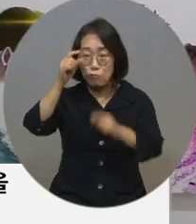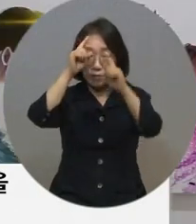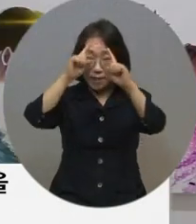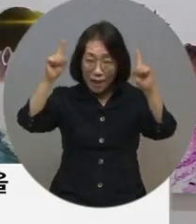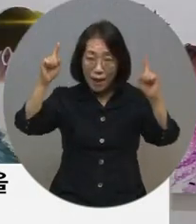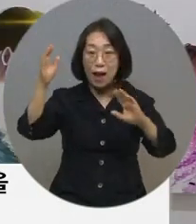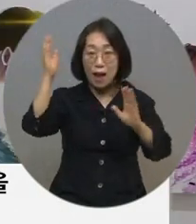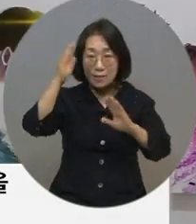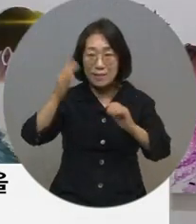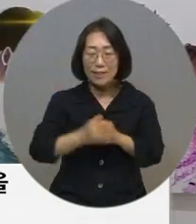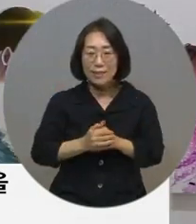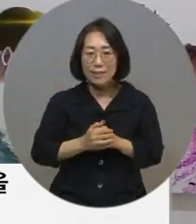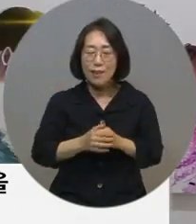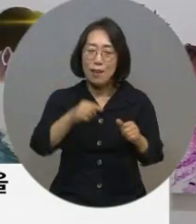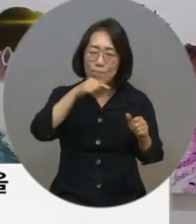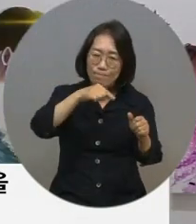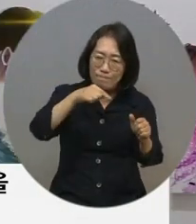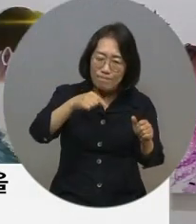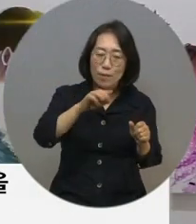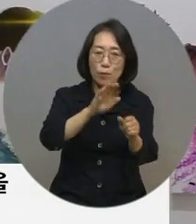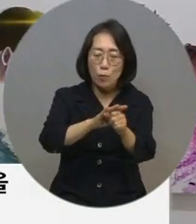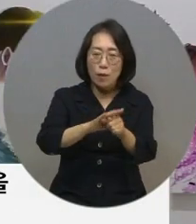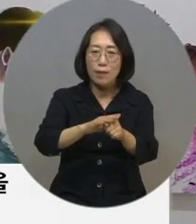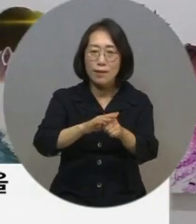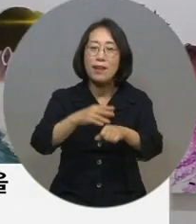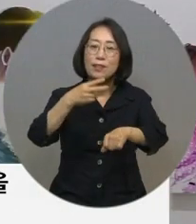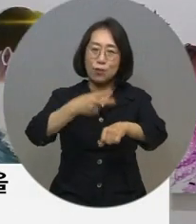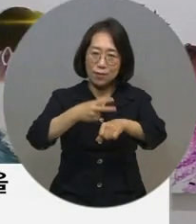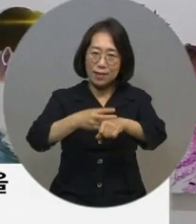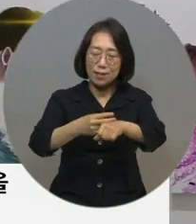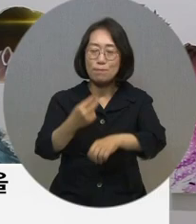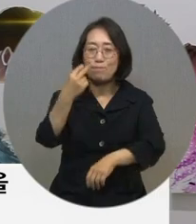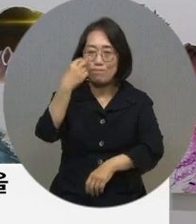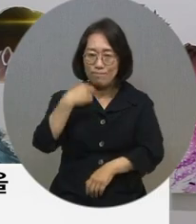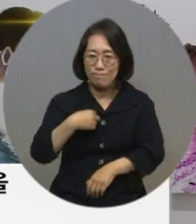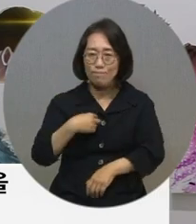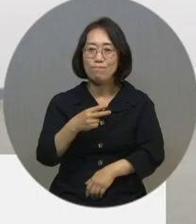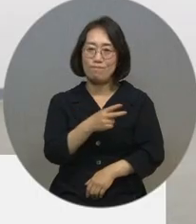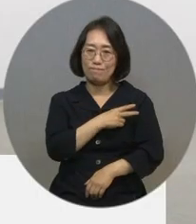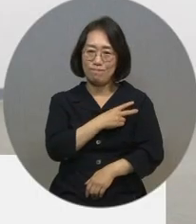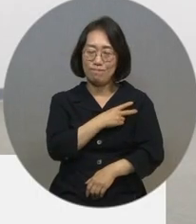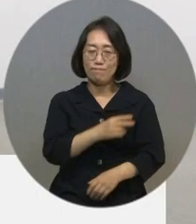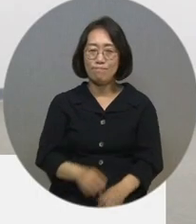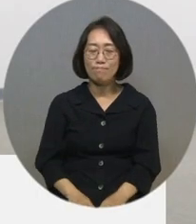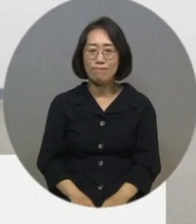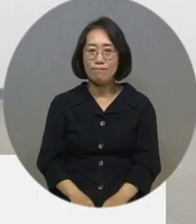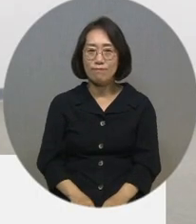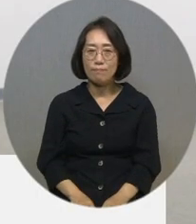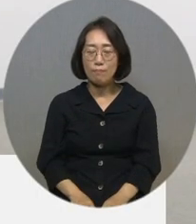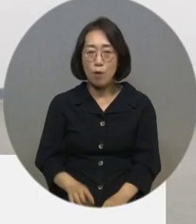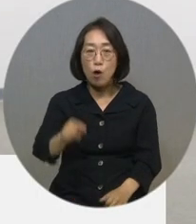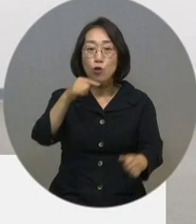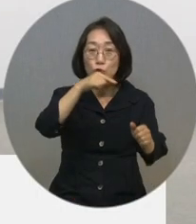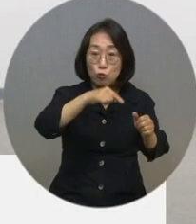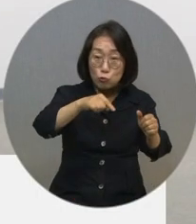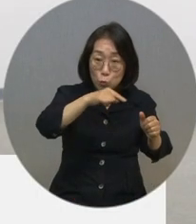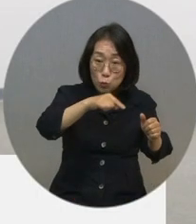꿈을 무럭무럭 그려주는 강의도 함께하고 있습니다. 우선은